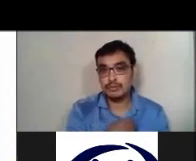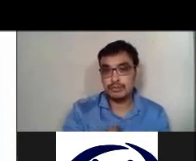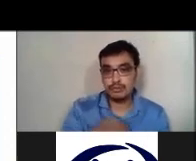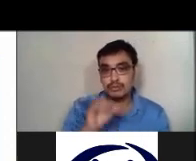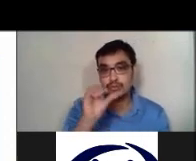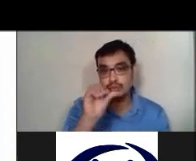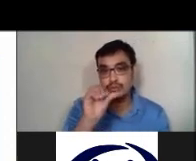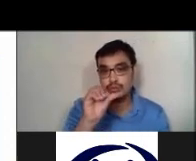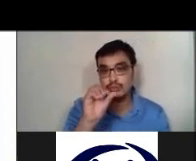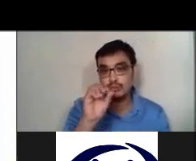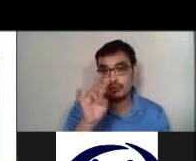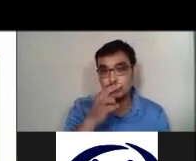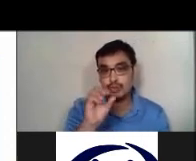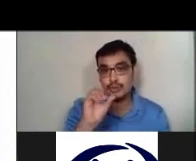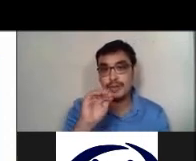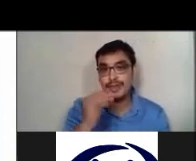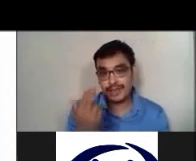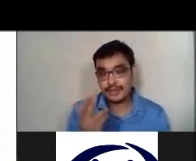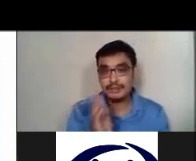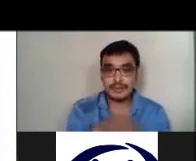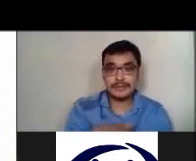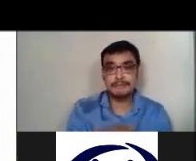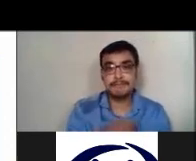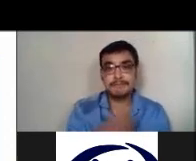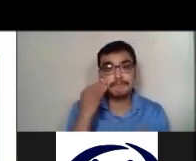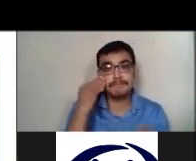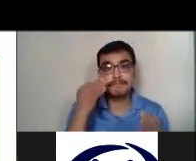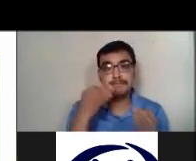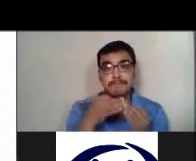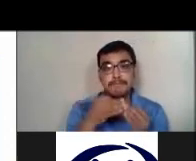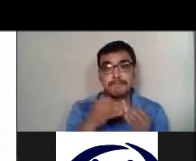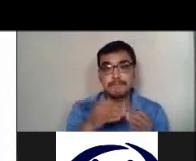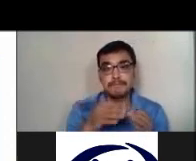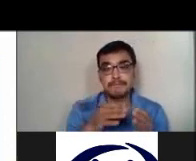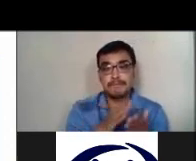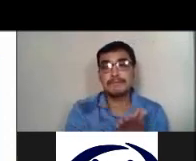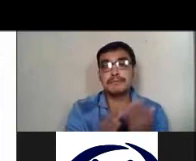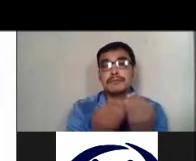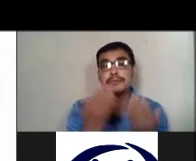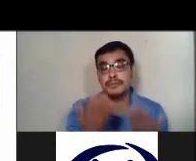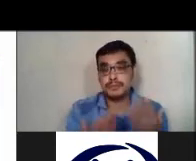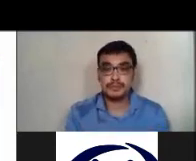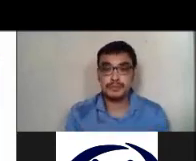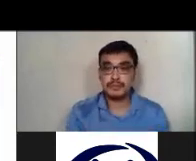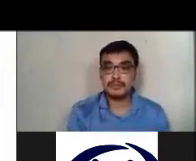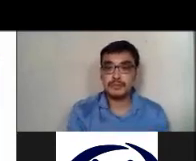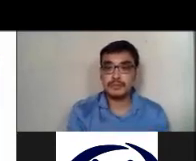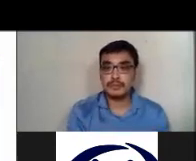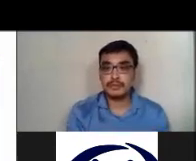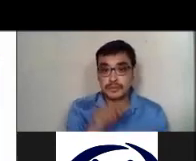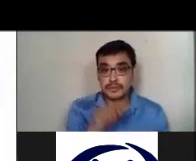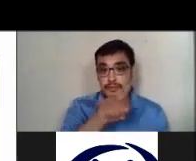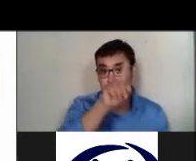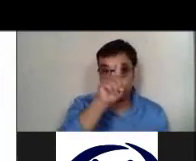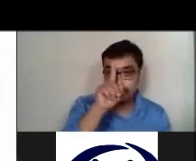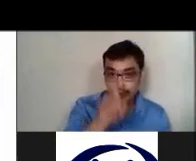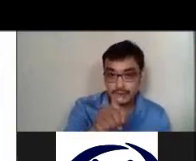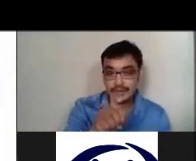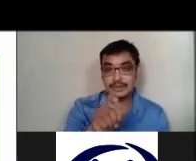बढी प्रकाश पार्नुहुनेछ. मैले यहाँहरूको प्रश्न